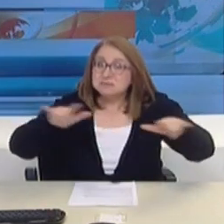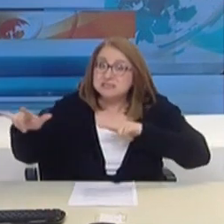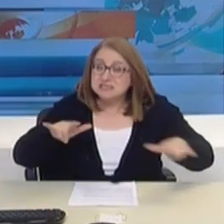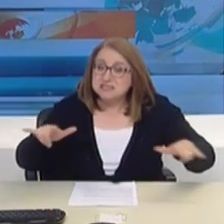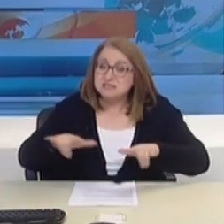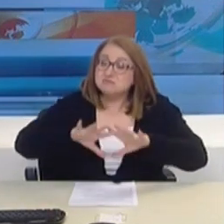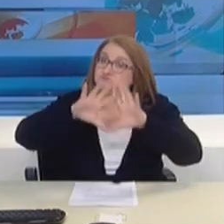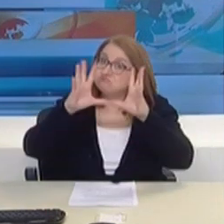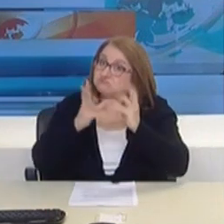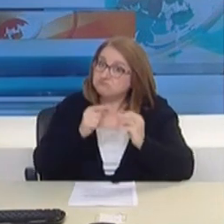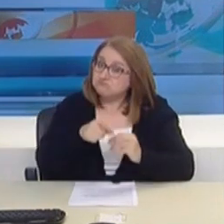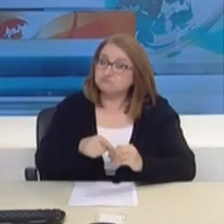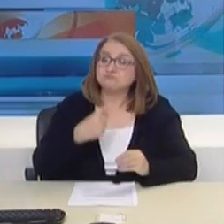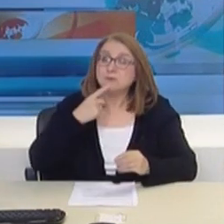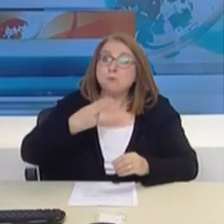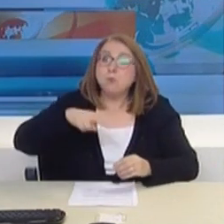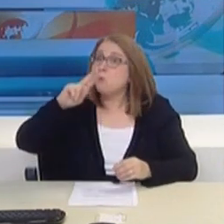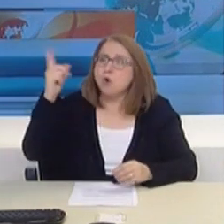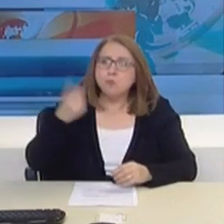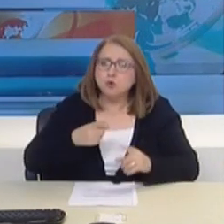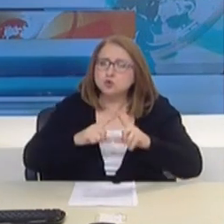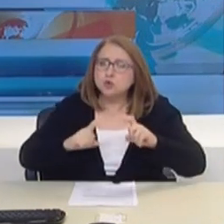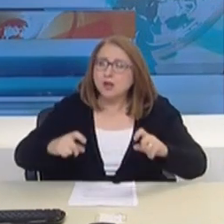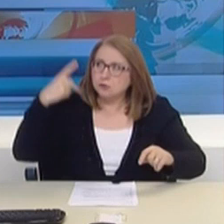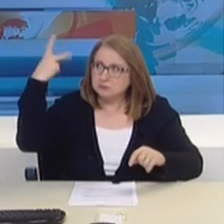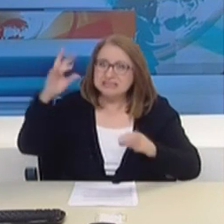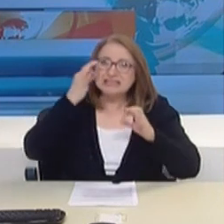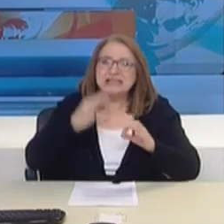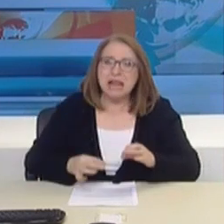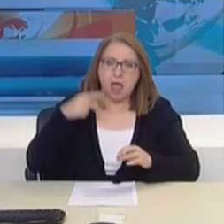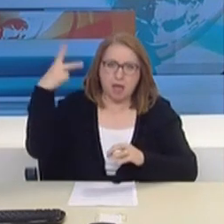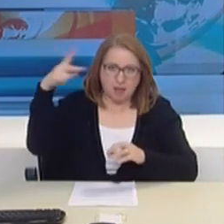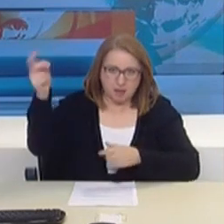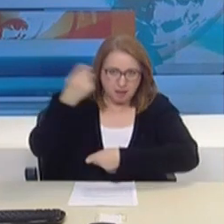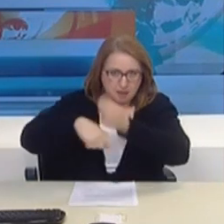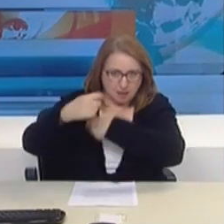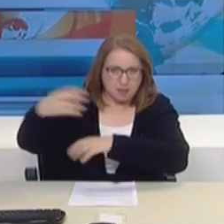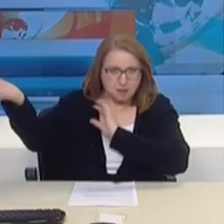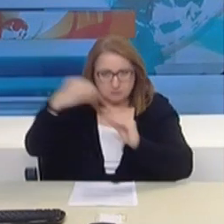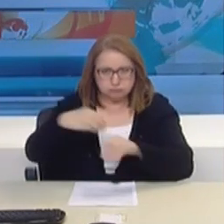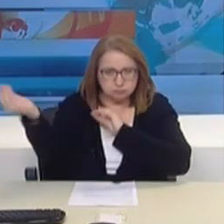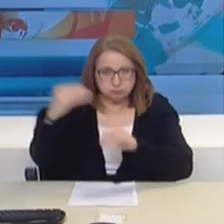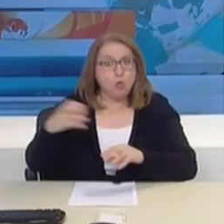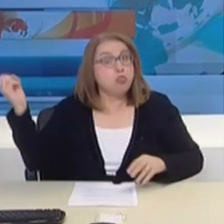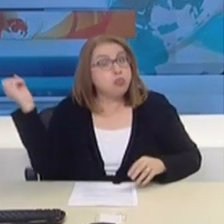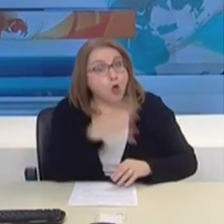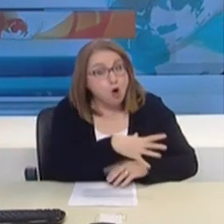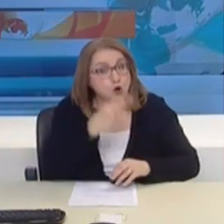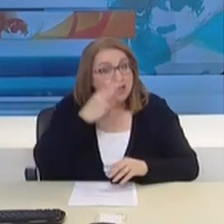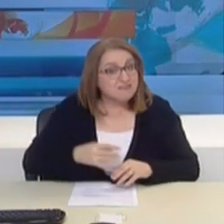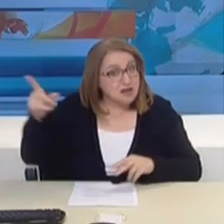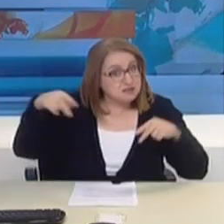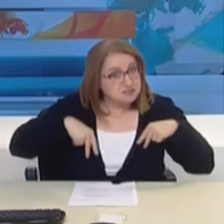συντριπτική πλειοψηφία τους είναι από την Κίνα προς τη χώρα μας. Εκ μέρους της ελληνικής κυβέρνησης θέλω επίσης να